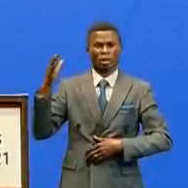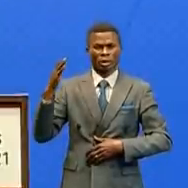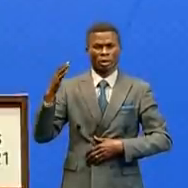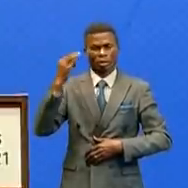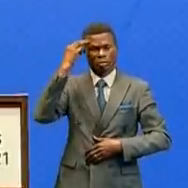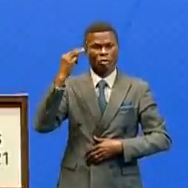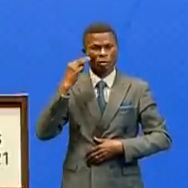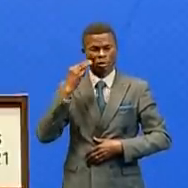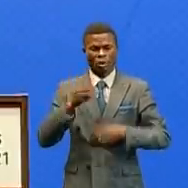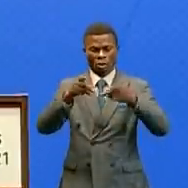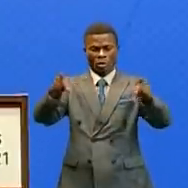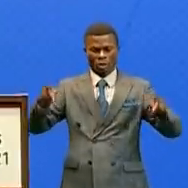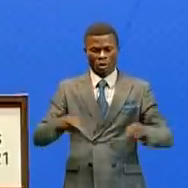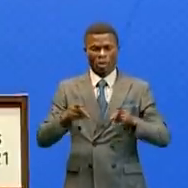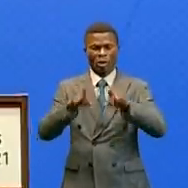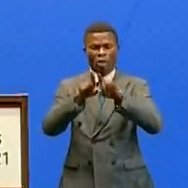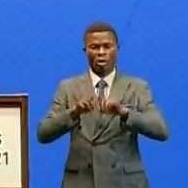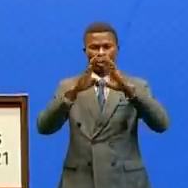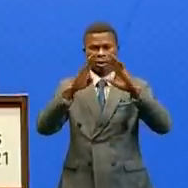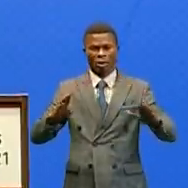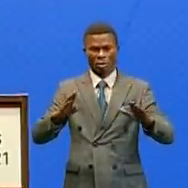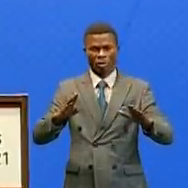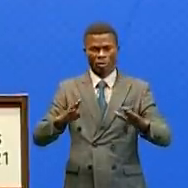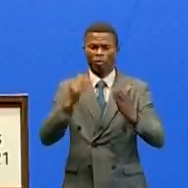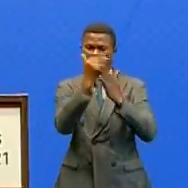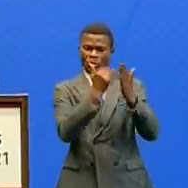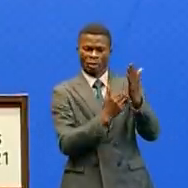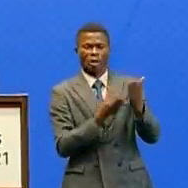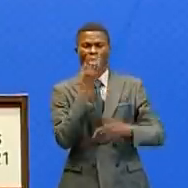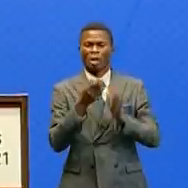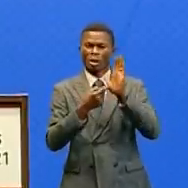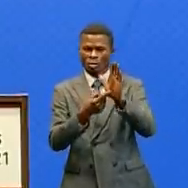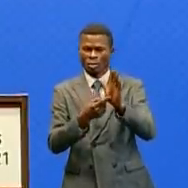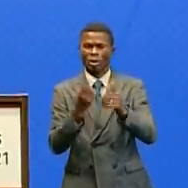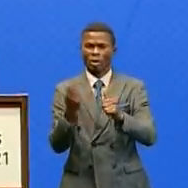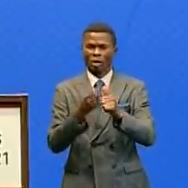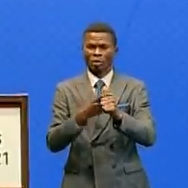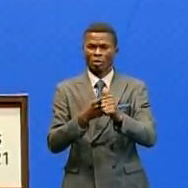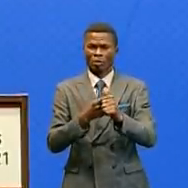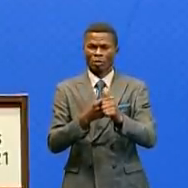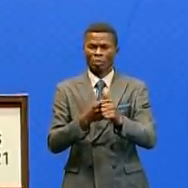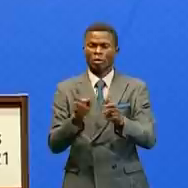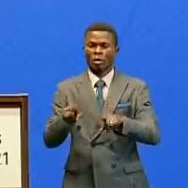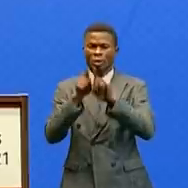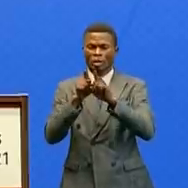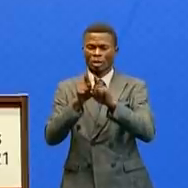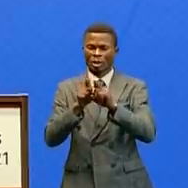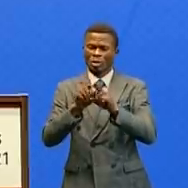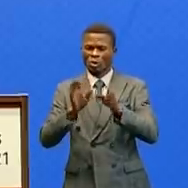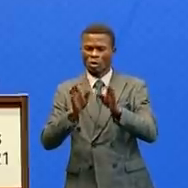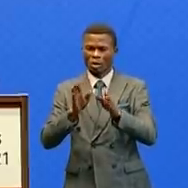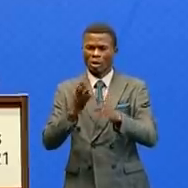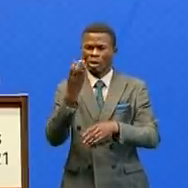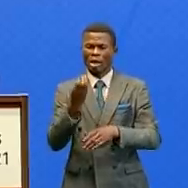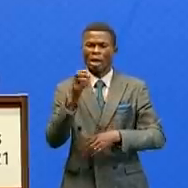ministre de l'Urbanisme et Habitat, a cité quelques exemples, notamment une ligne de crédit hypothécaire de